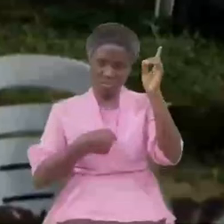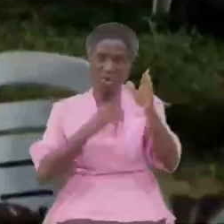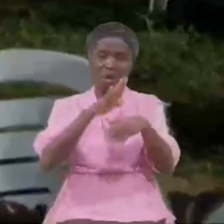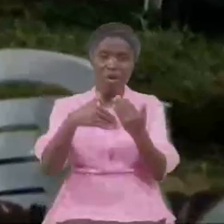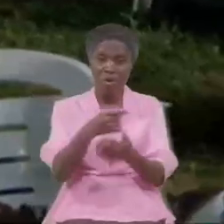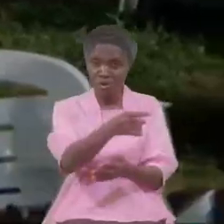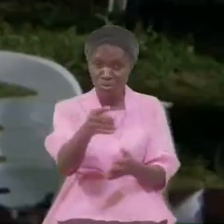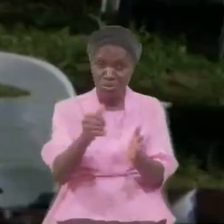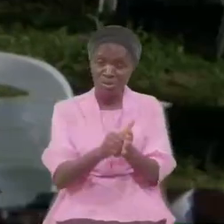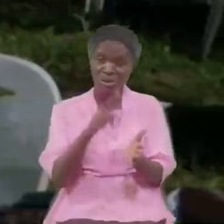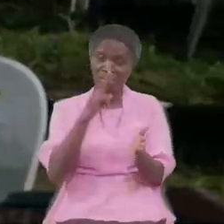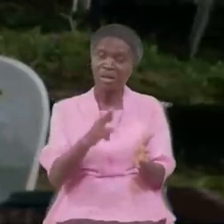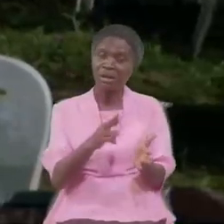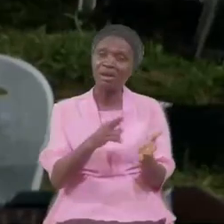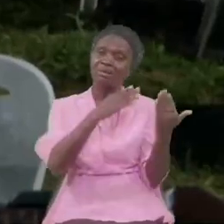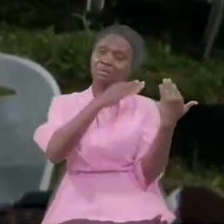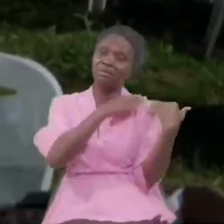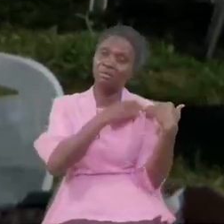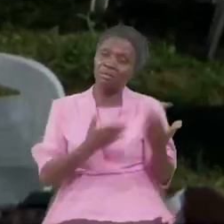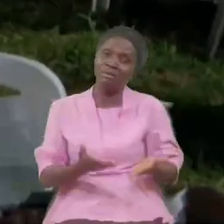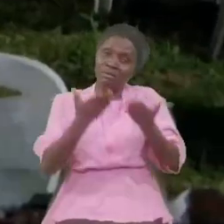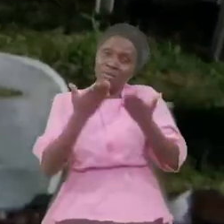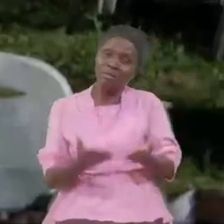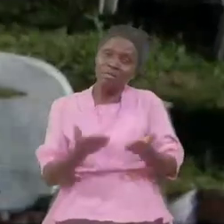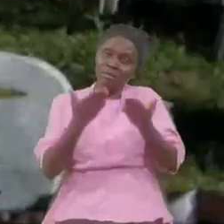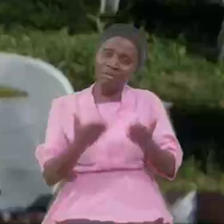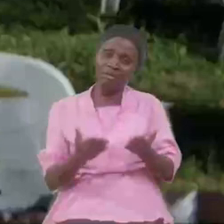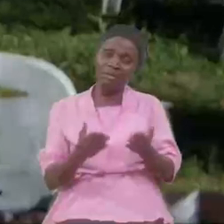Vous tous qui êtes fatigués et chargés,